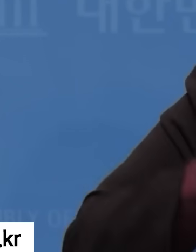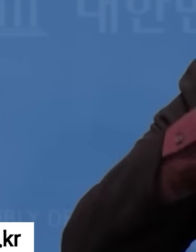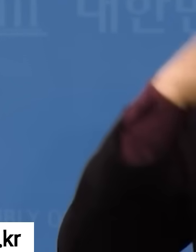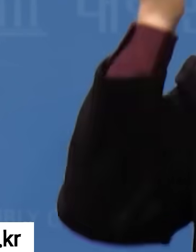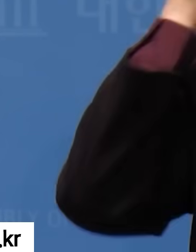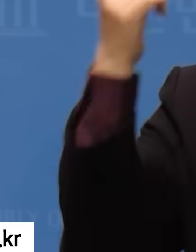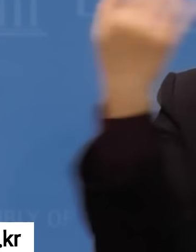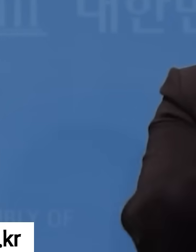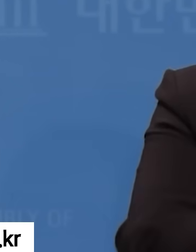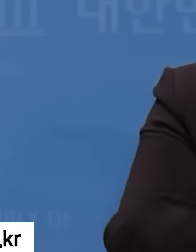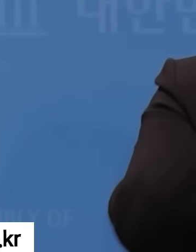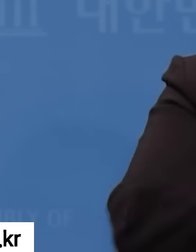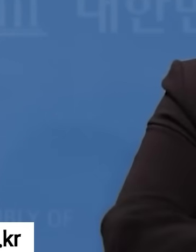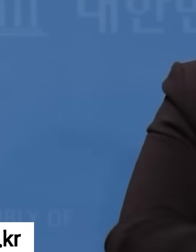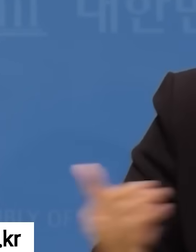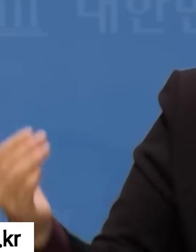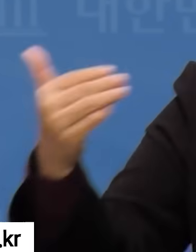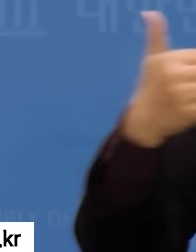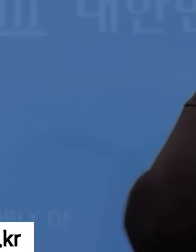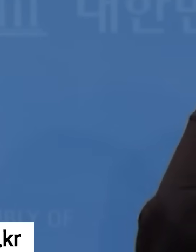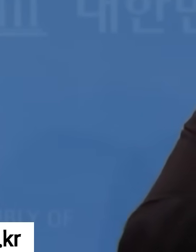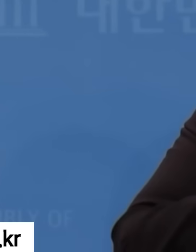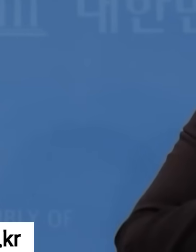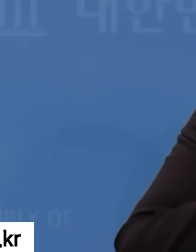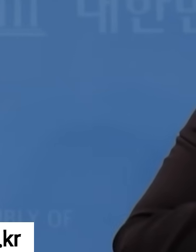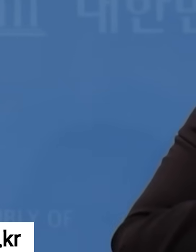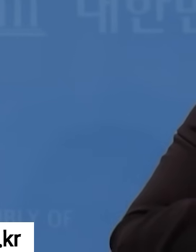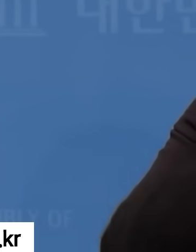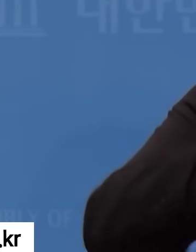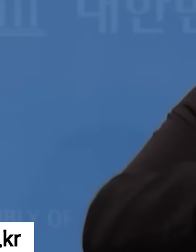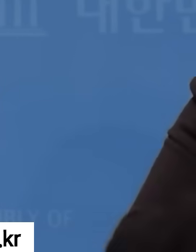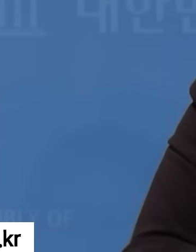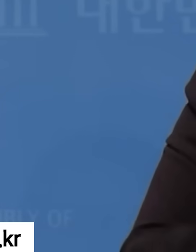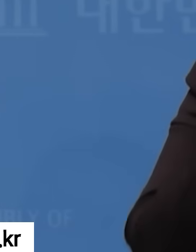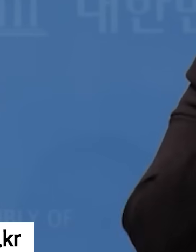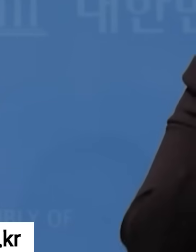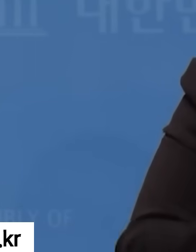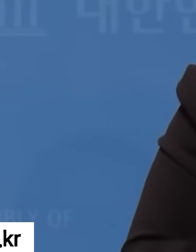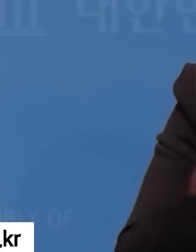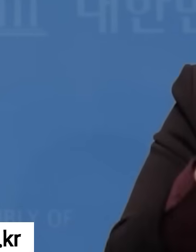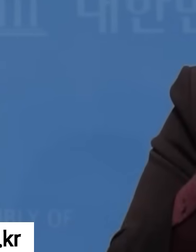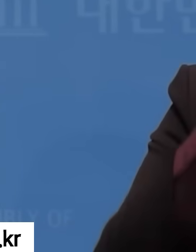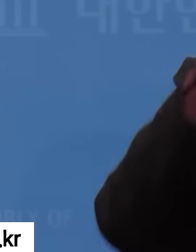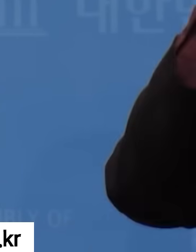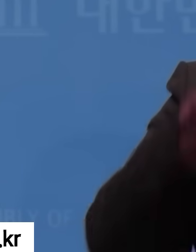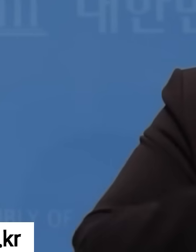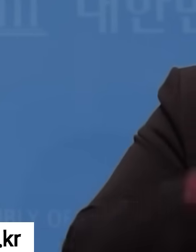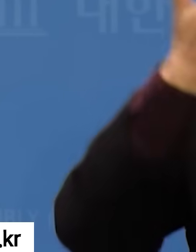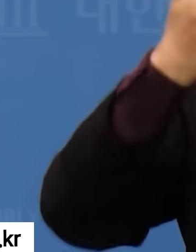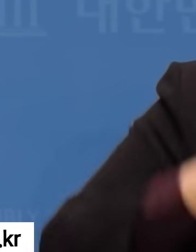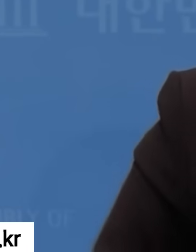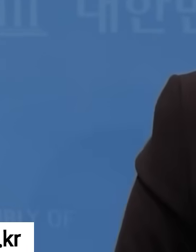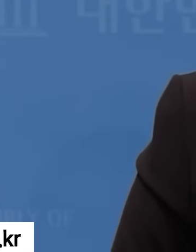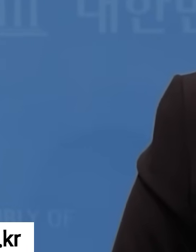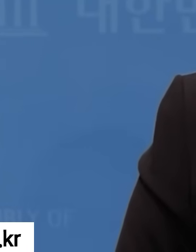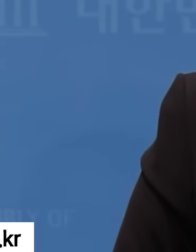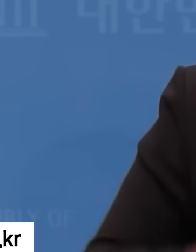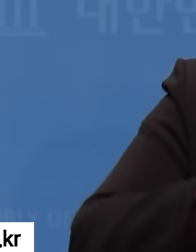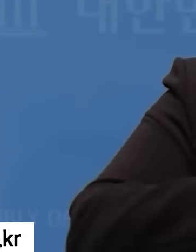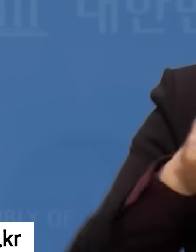두 팔 가득 안아드릴 수 있는 나이 굴하지 않는 마음이라는 것을 저는 깨달았습니다.